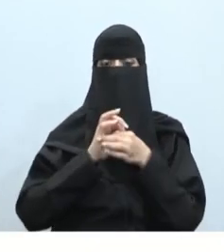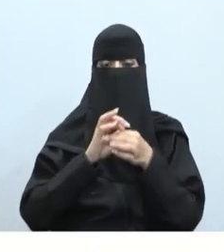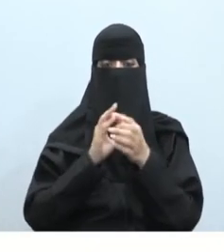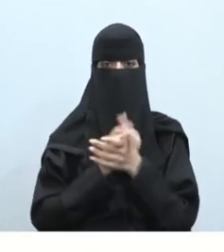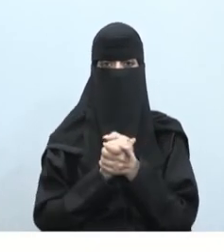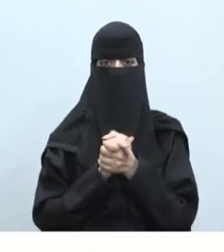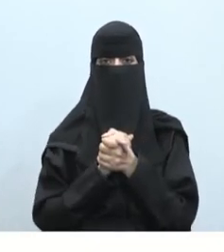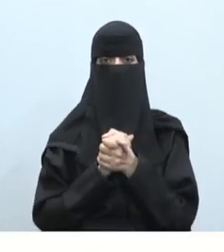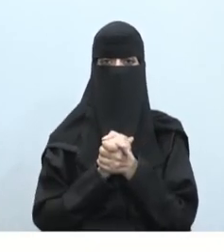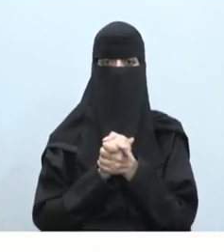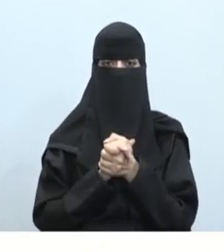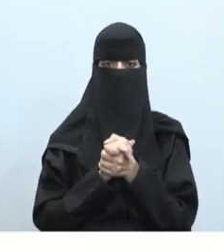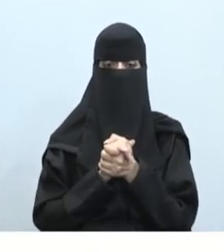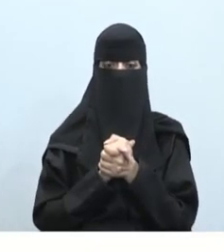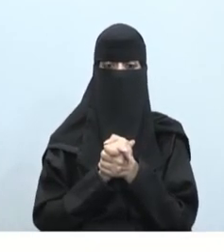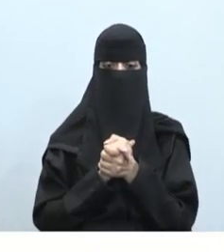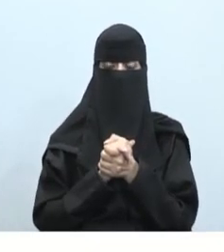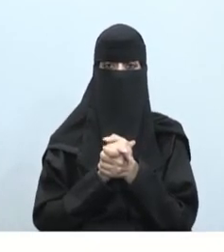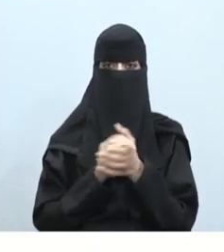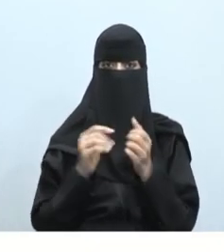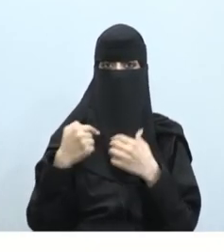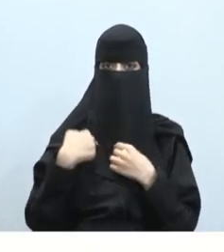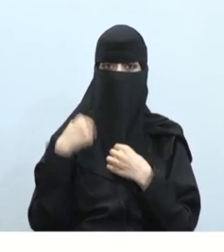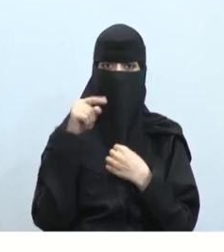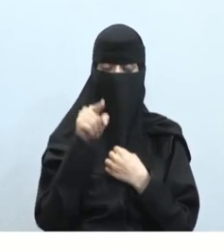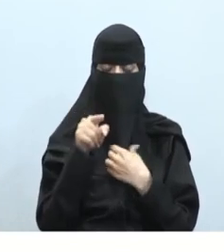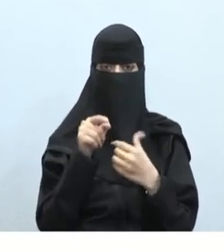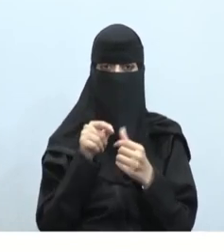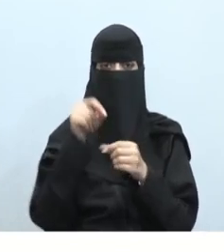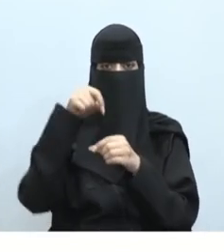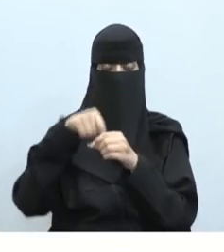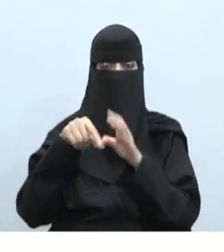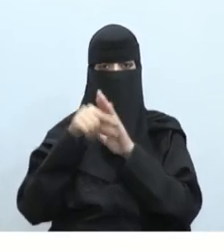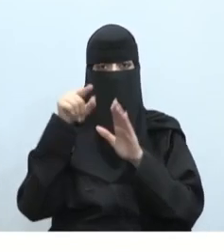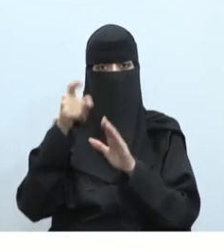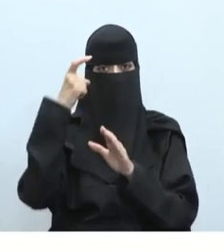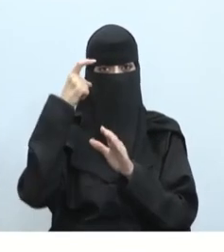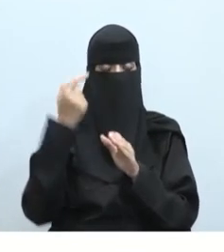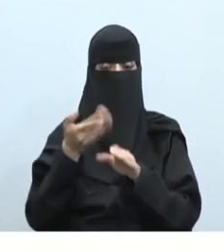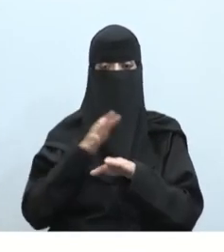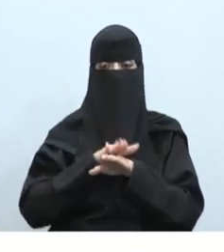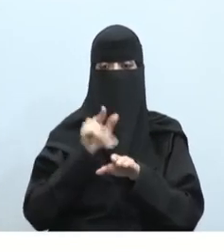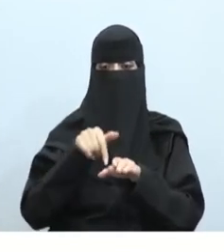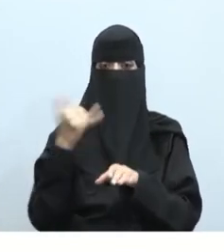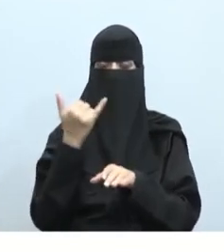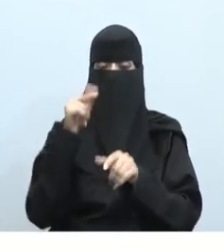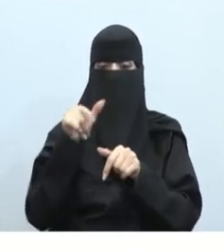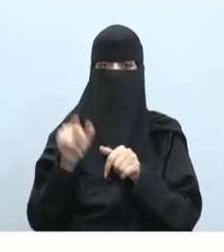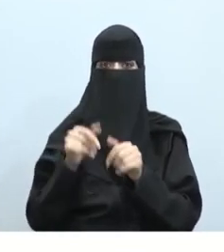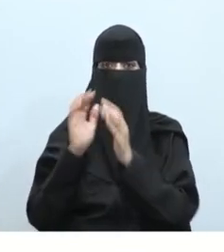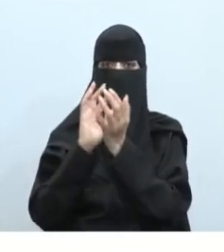ابنائي وبنات الطلاب انا وانتم في هذا الدرس تعرفنا على اهم